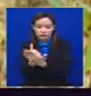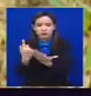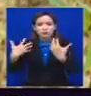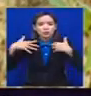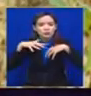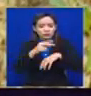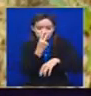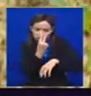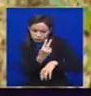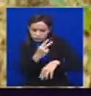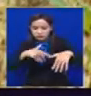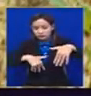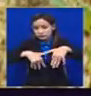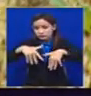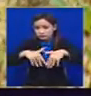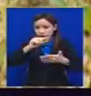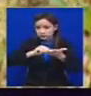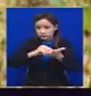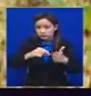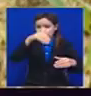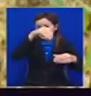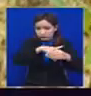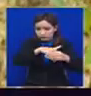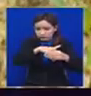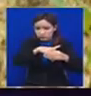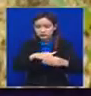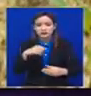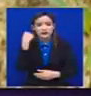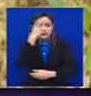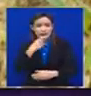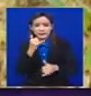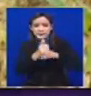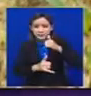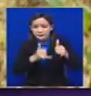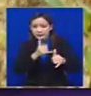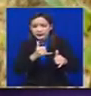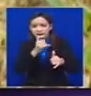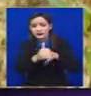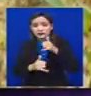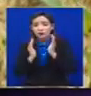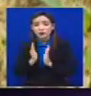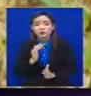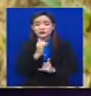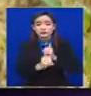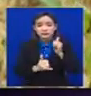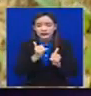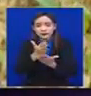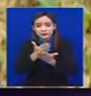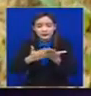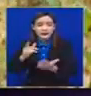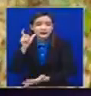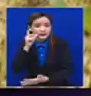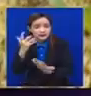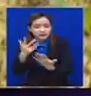การลงประชามติว่าไอ้คนที่โดนทางลูกบ้านที่ไปโดนทางสาย81บางใหญ่กาญจน